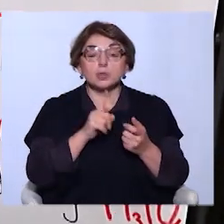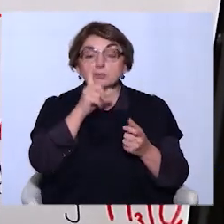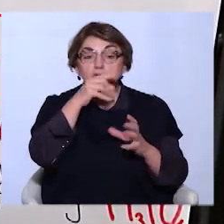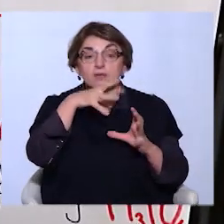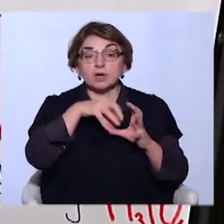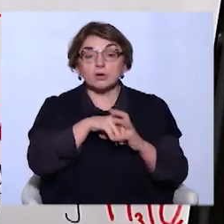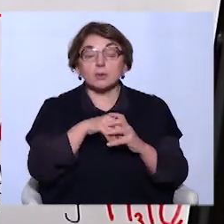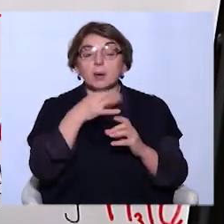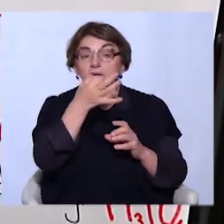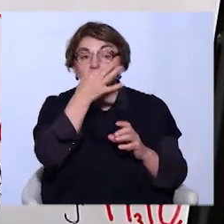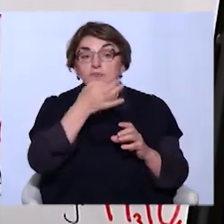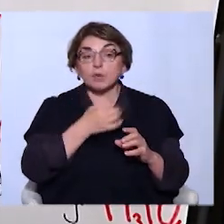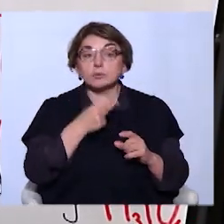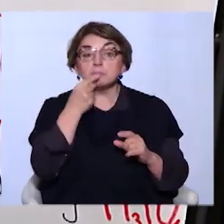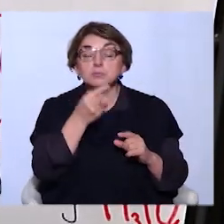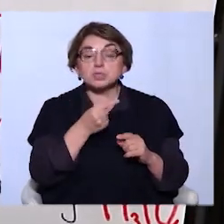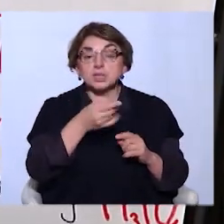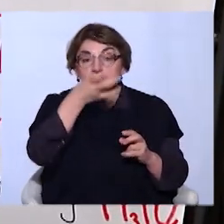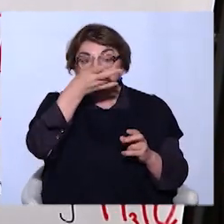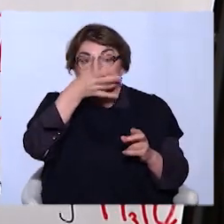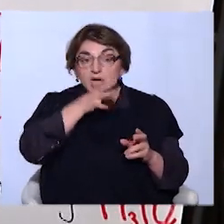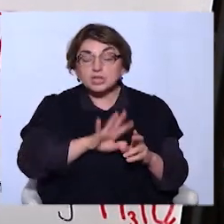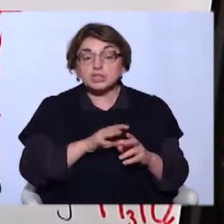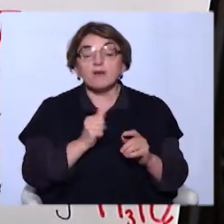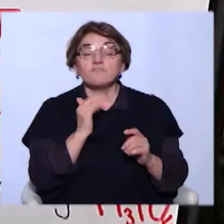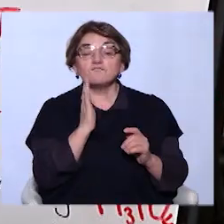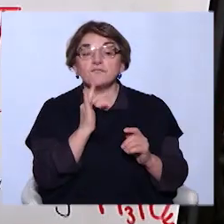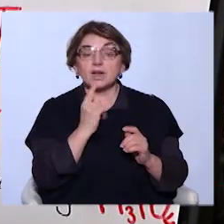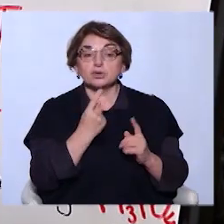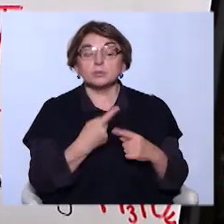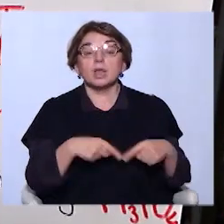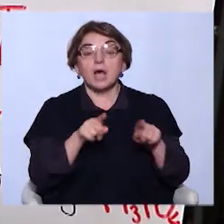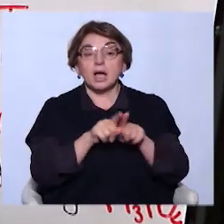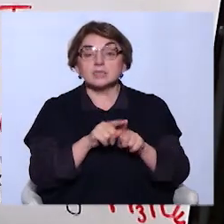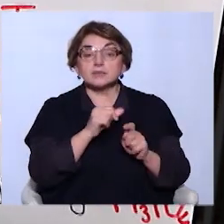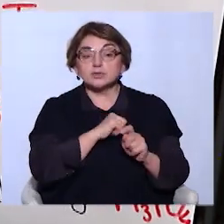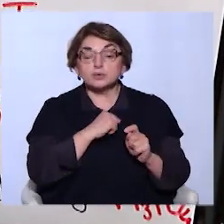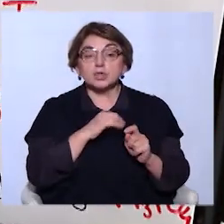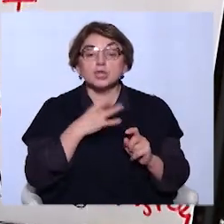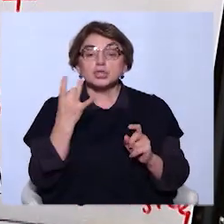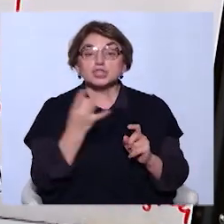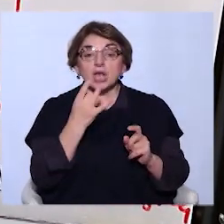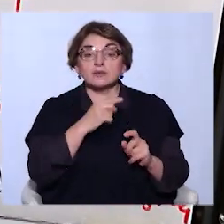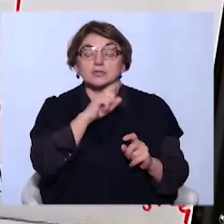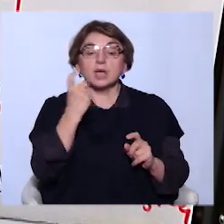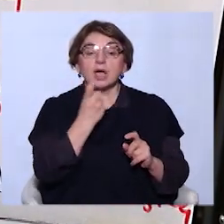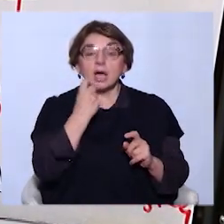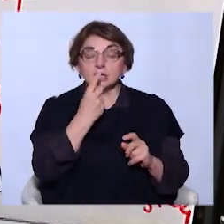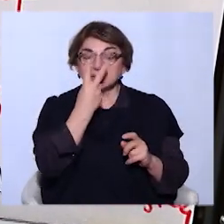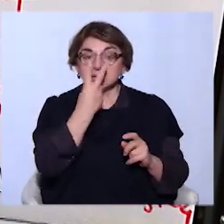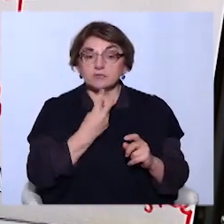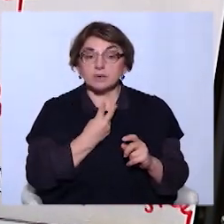მჟავაში გვეუბნება მისი ნაშთის ვალენტობას და ასევე შეიძლება ჟანგვის ხარისხზეც